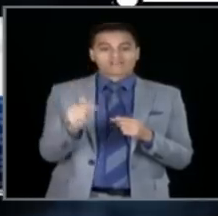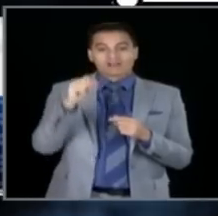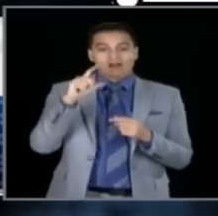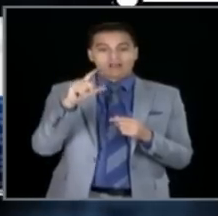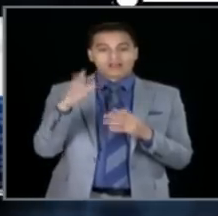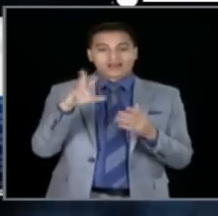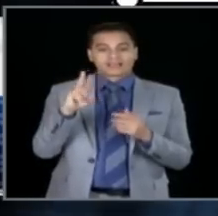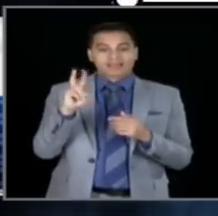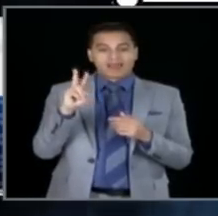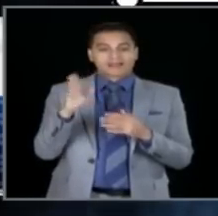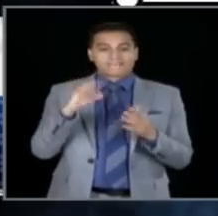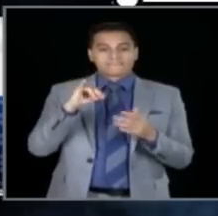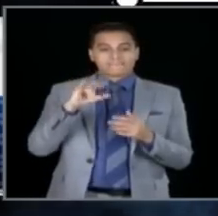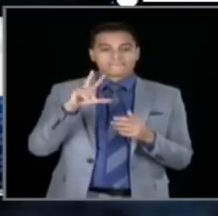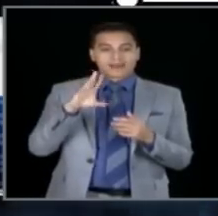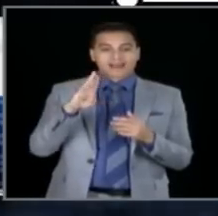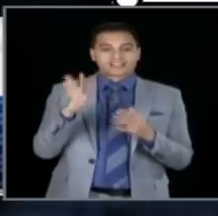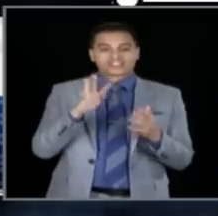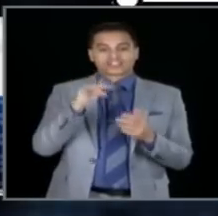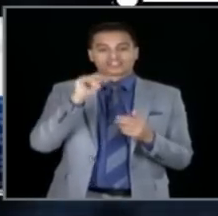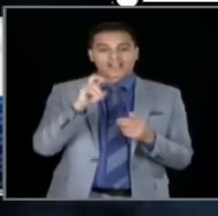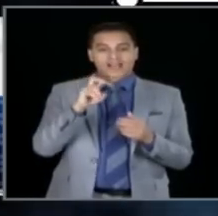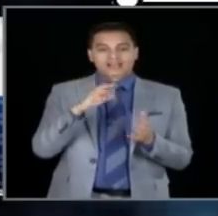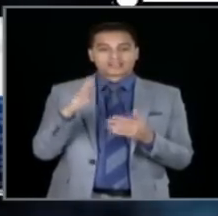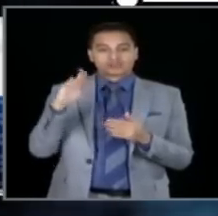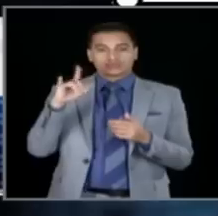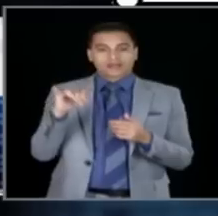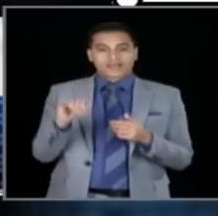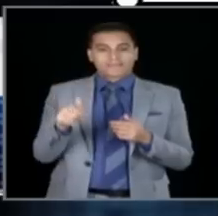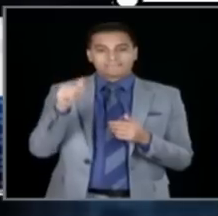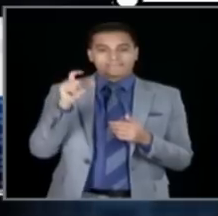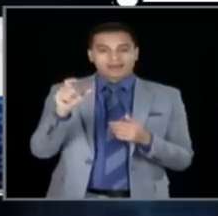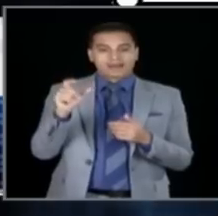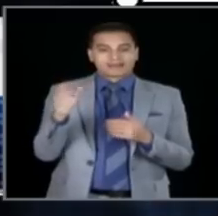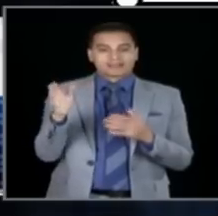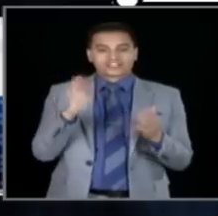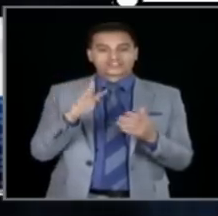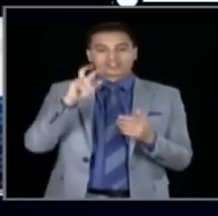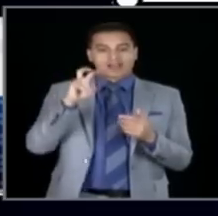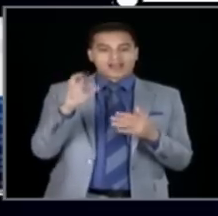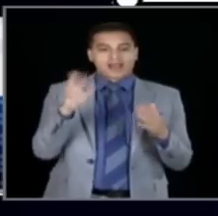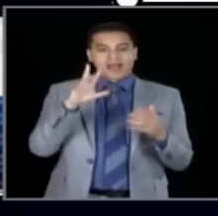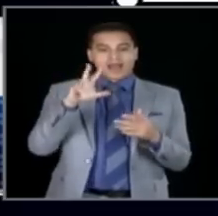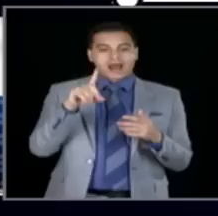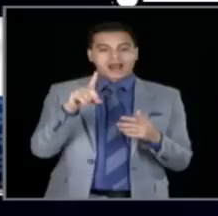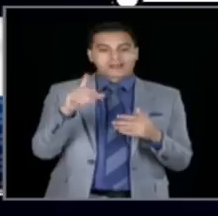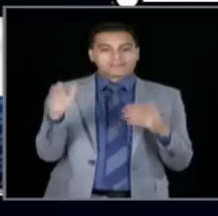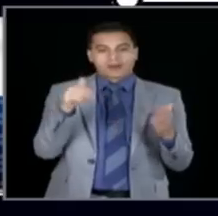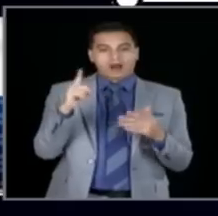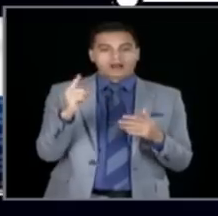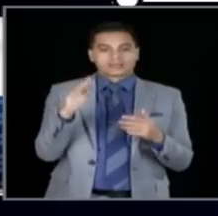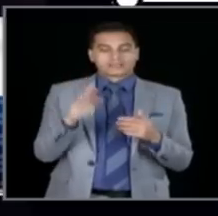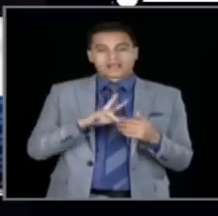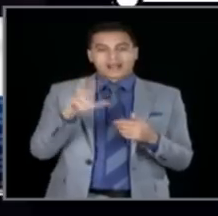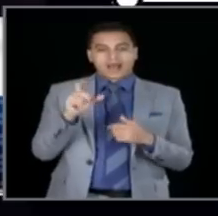طغرل الثاني، ملك شاه، سليمان شاه، قلب أرسلان.